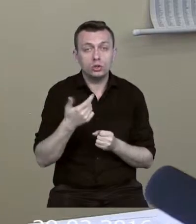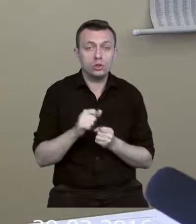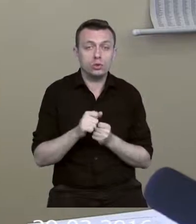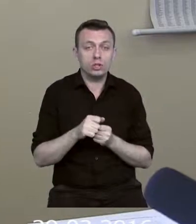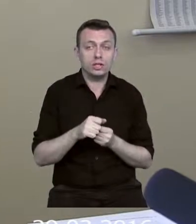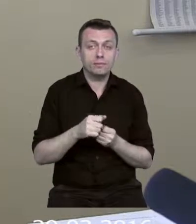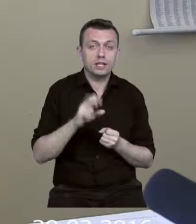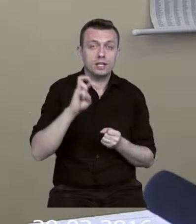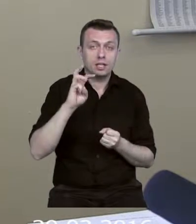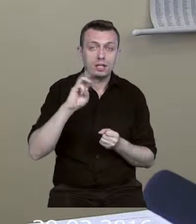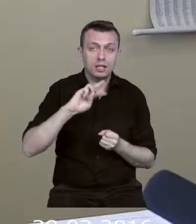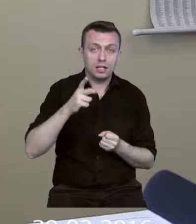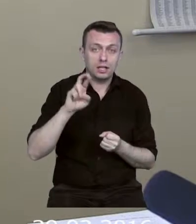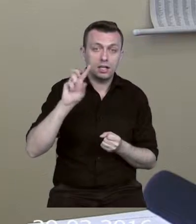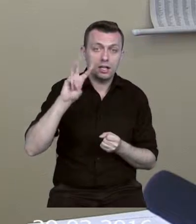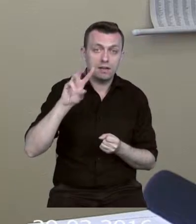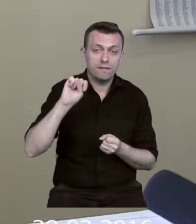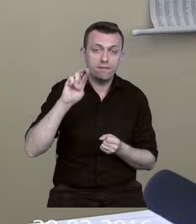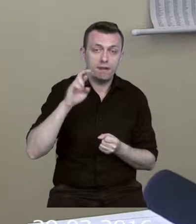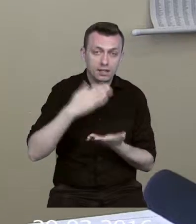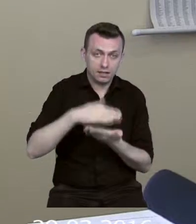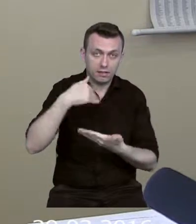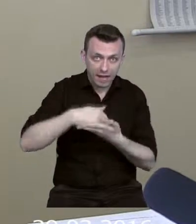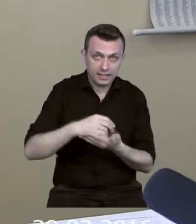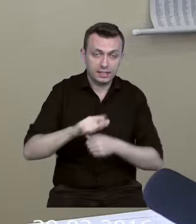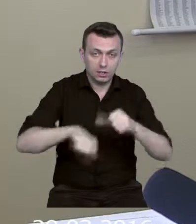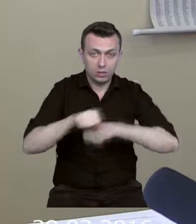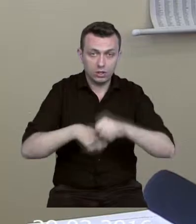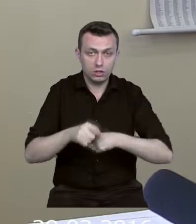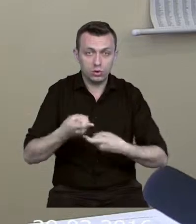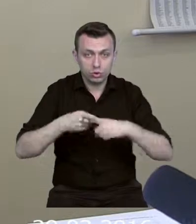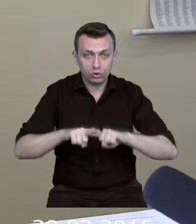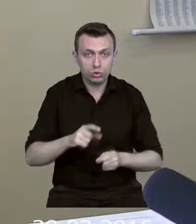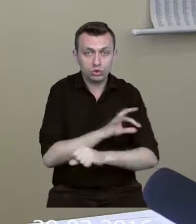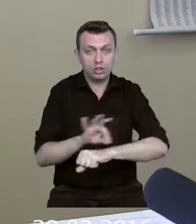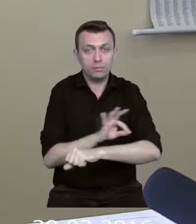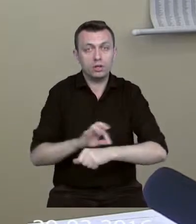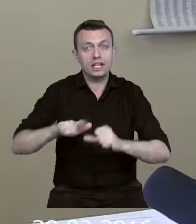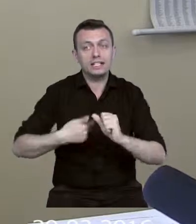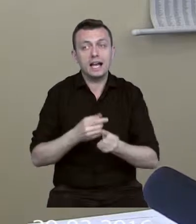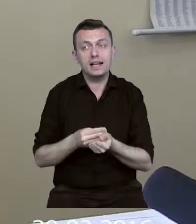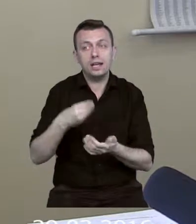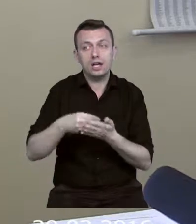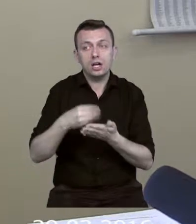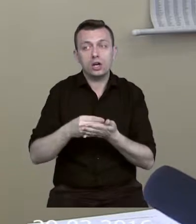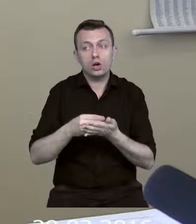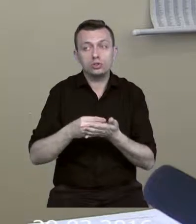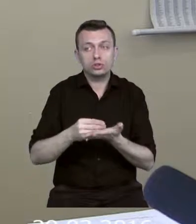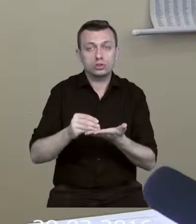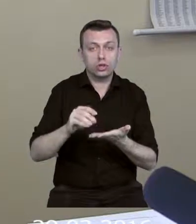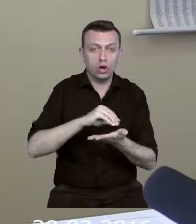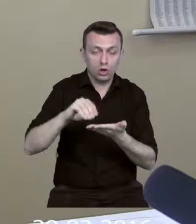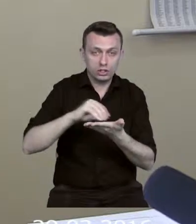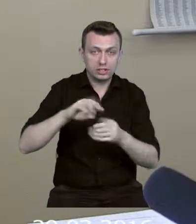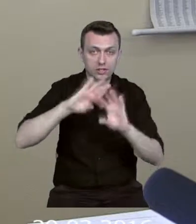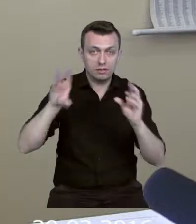tak zwany program funkcjonalno-użytkowy, czyli to jest taki no, skrócony, można powiedzieć, projekt, ale już z kosztorysem, żebyśmy wiedzieli mniej więcej, o jakich